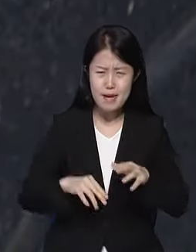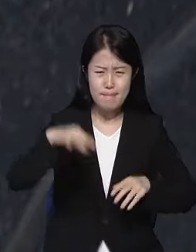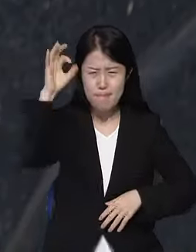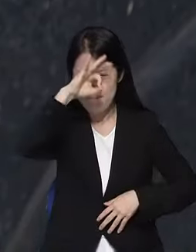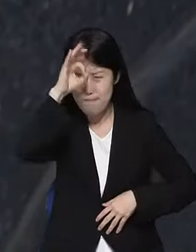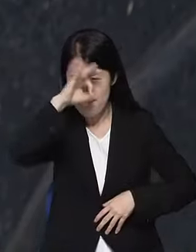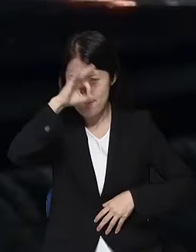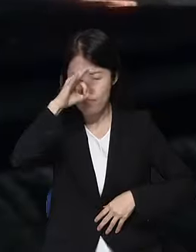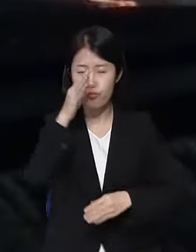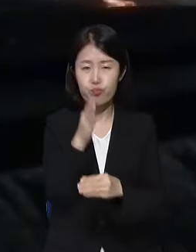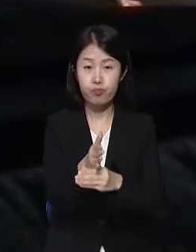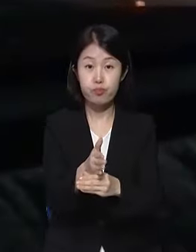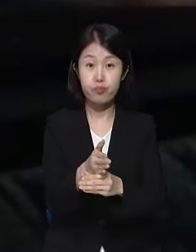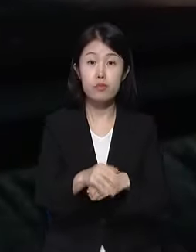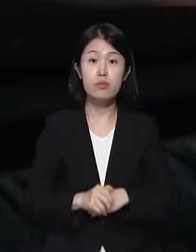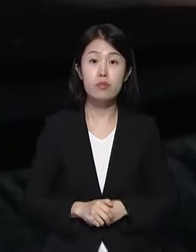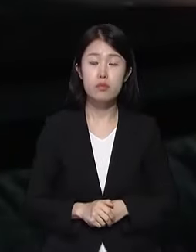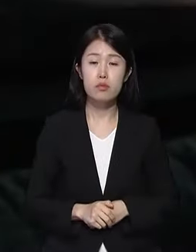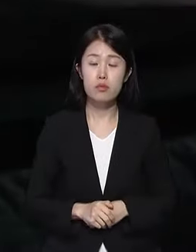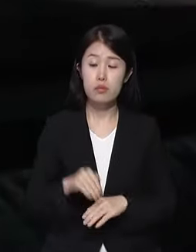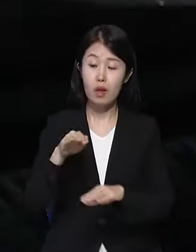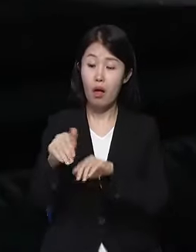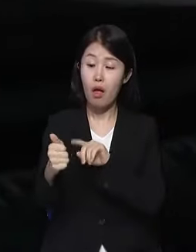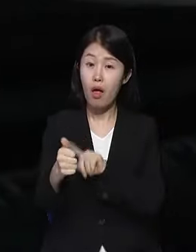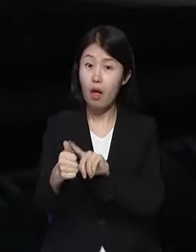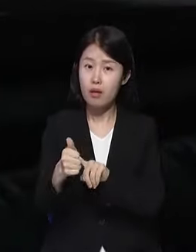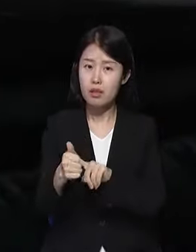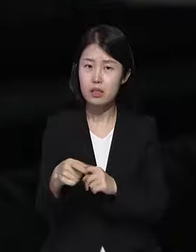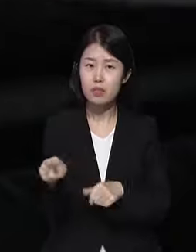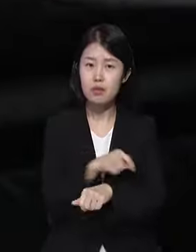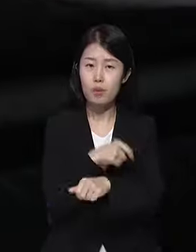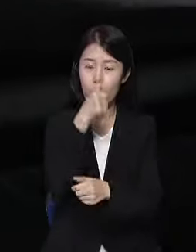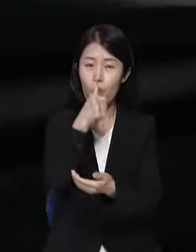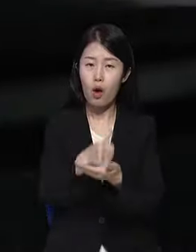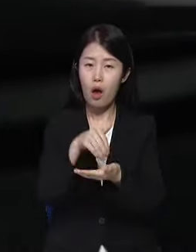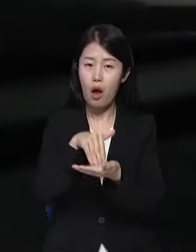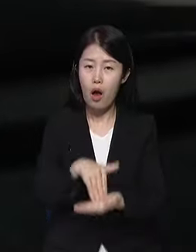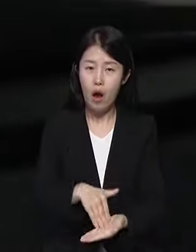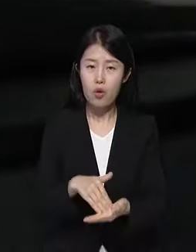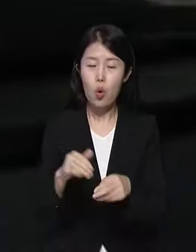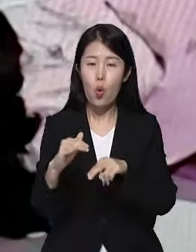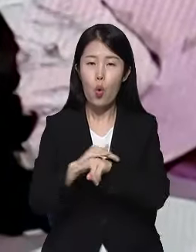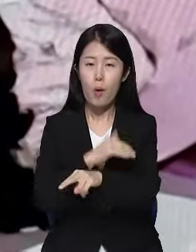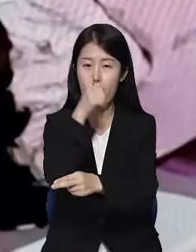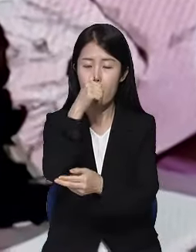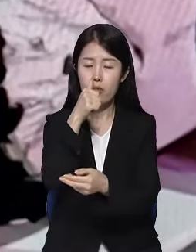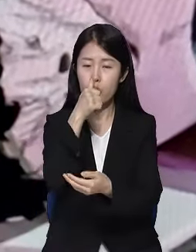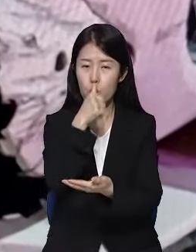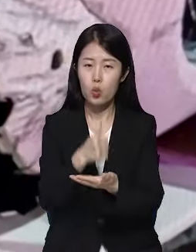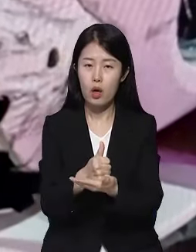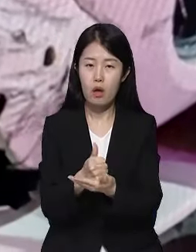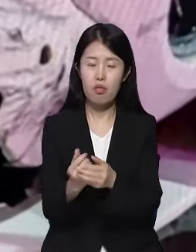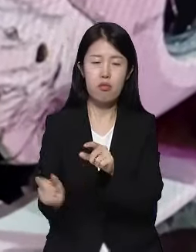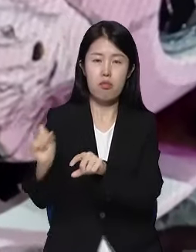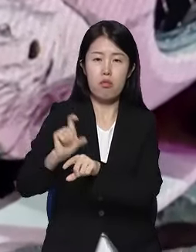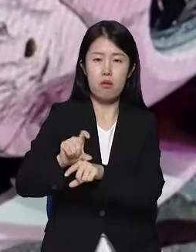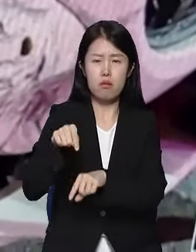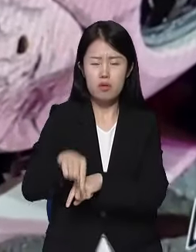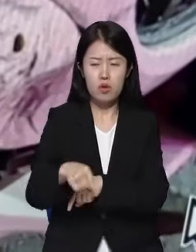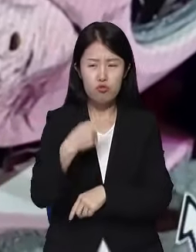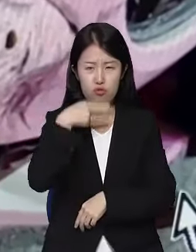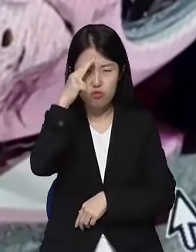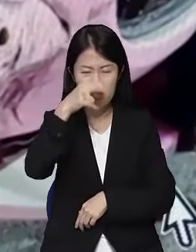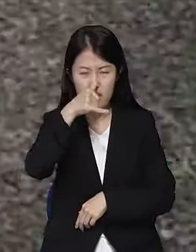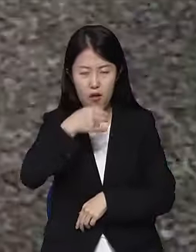있습니다. 경찰은 A씨의 특정범죄 가중처벌법상 도주치사상 혐의를 적용하고 음주 여부를 집중